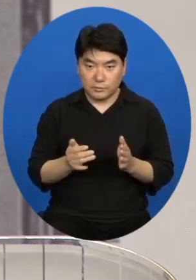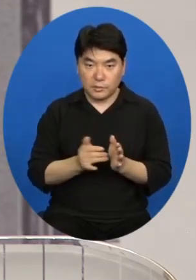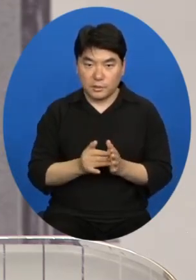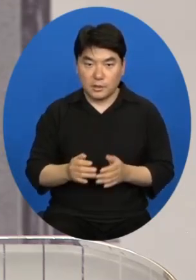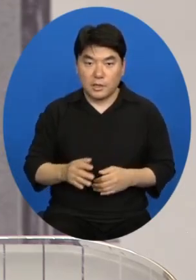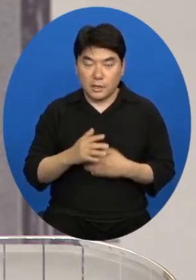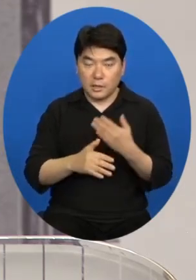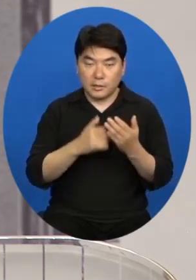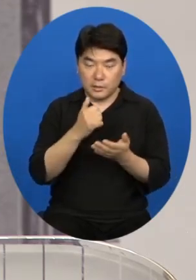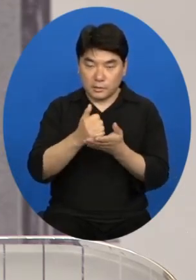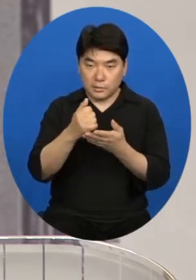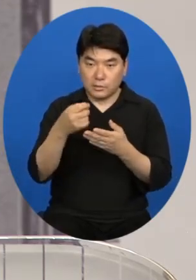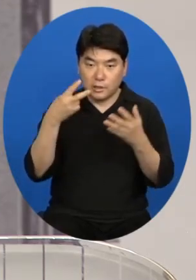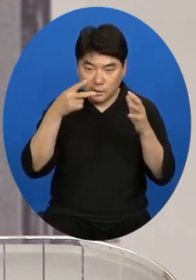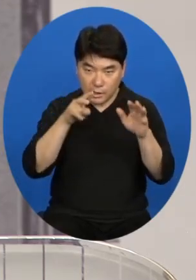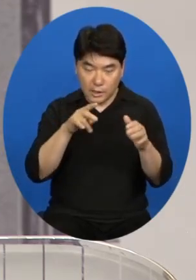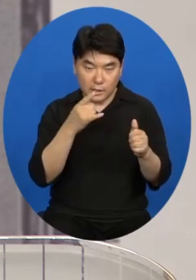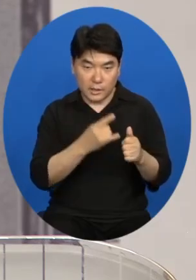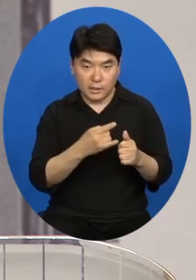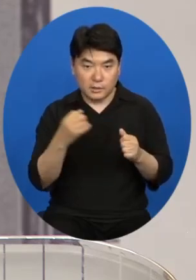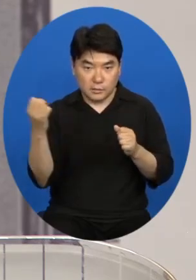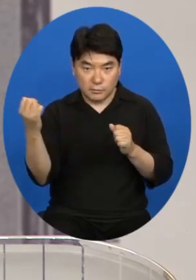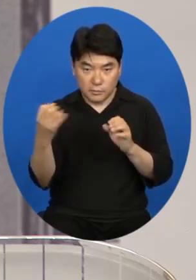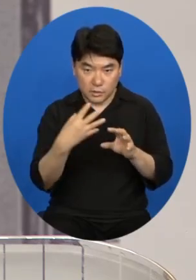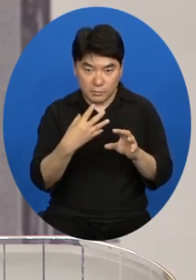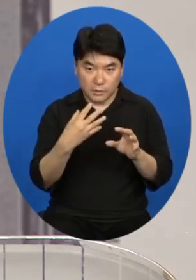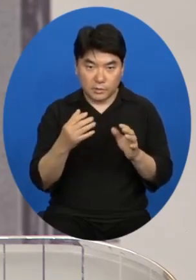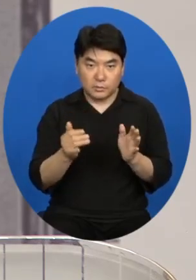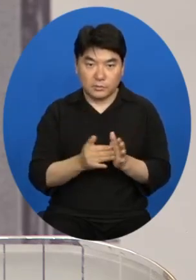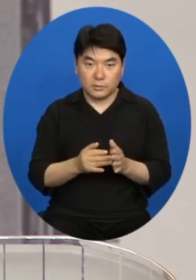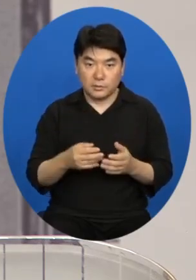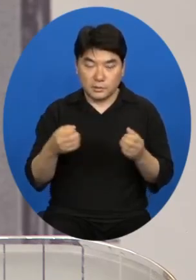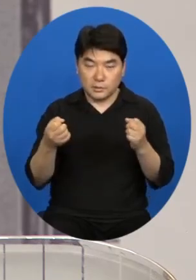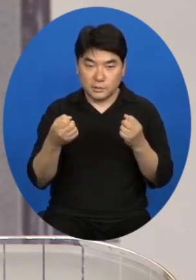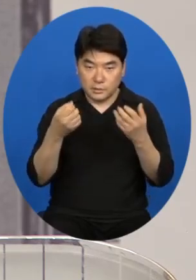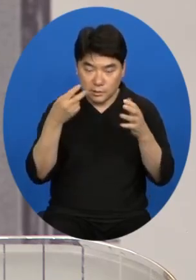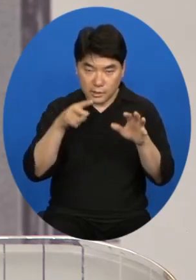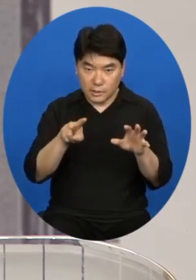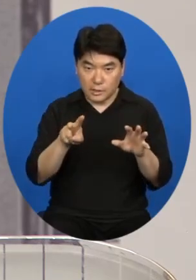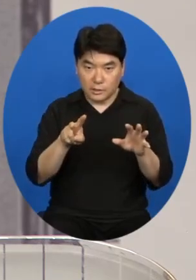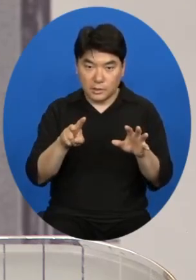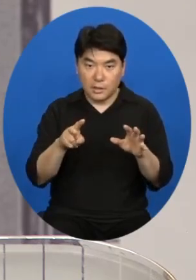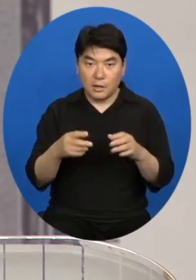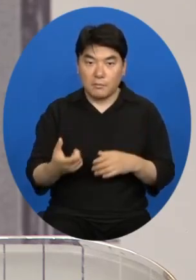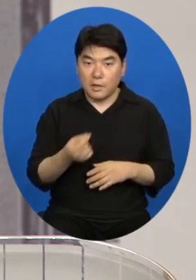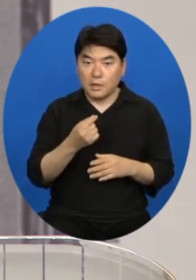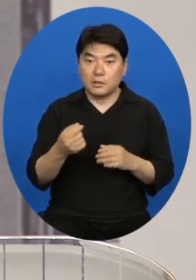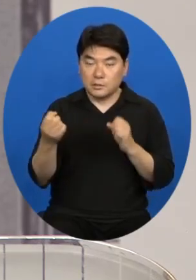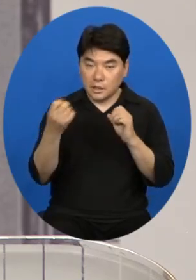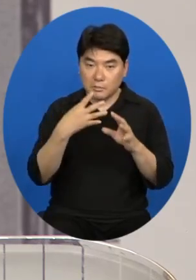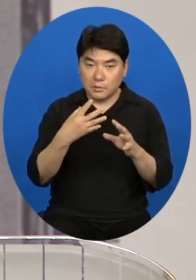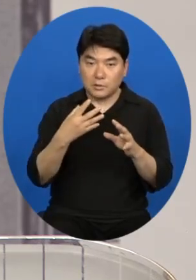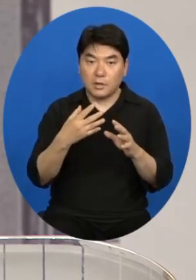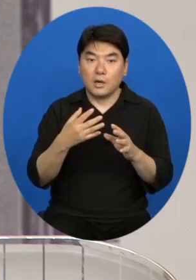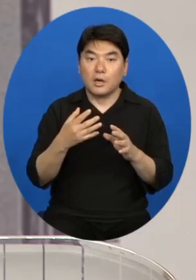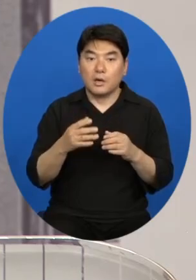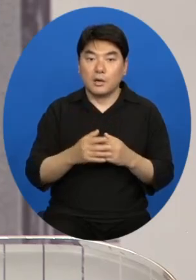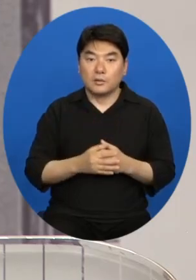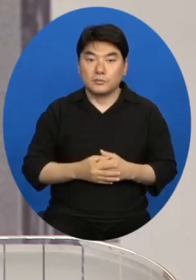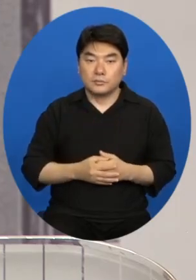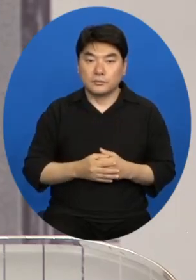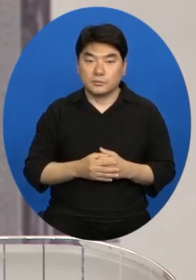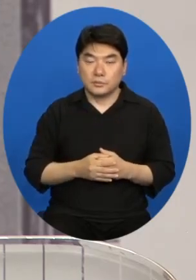응답을 하시는데 이 다니엘이 즉각적인 응답을 받았다고 해서 이 응답이